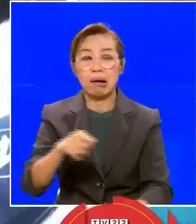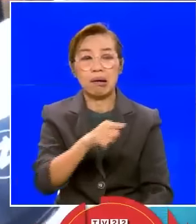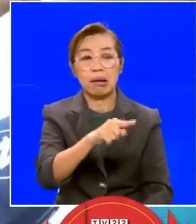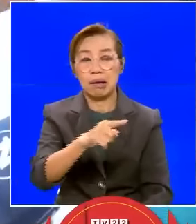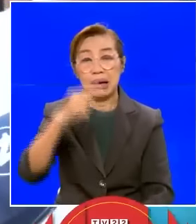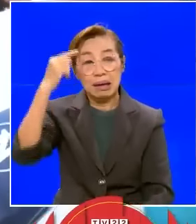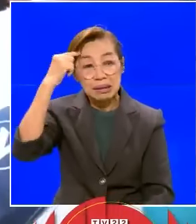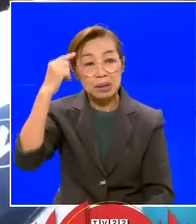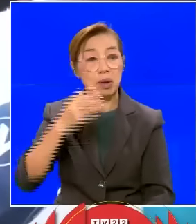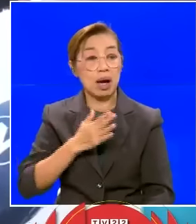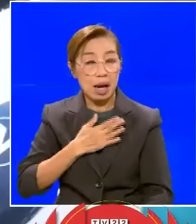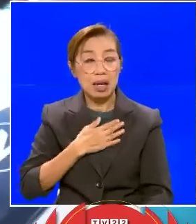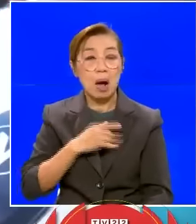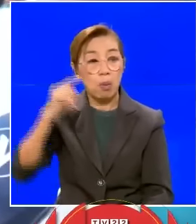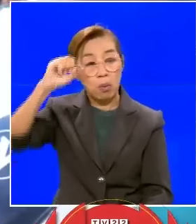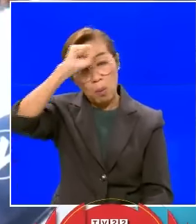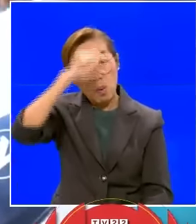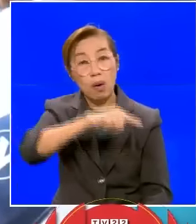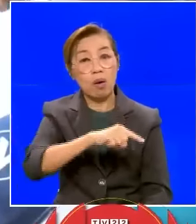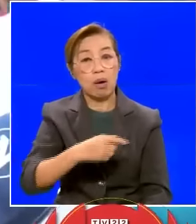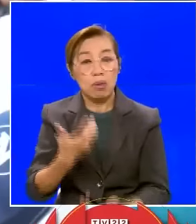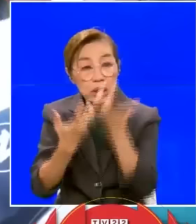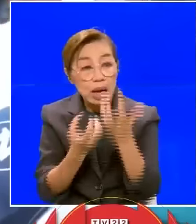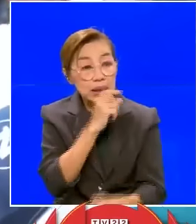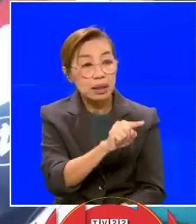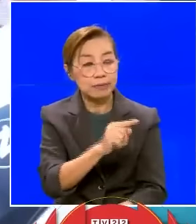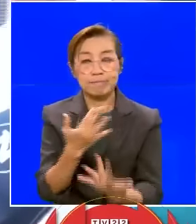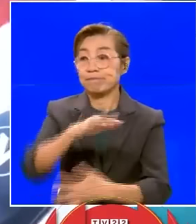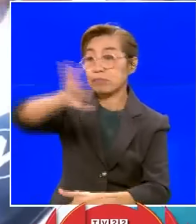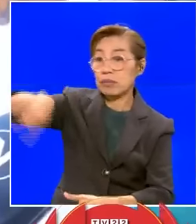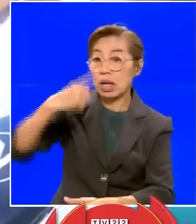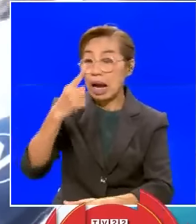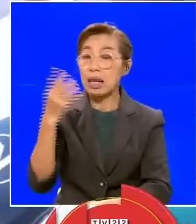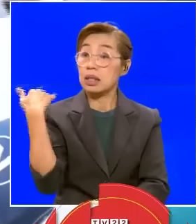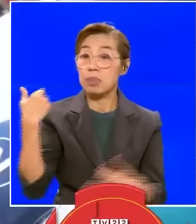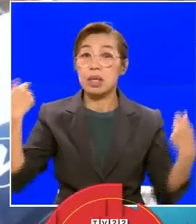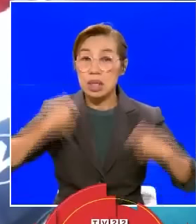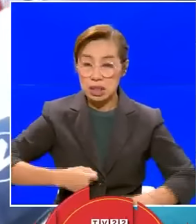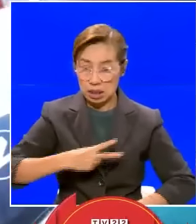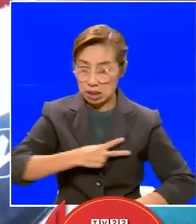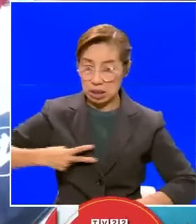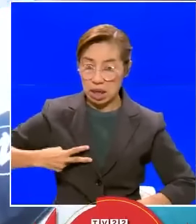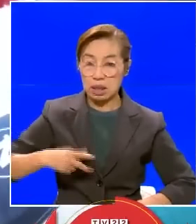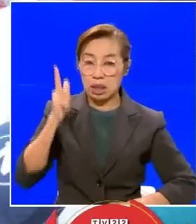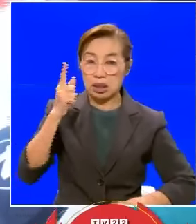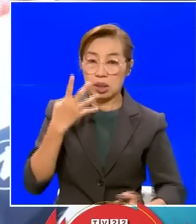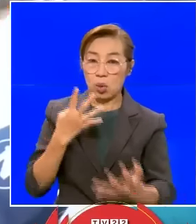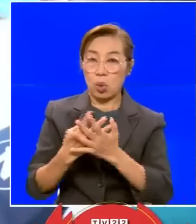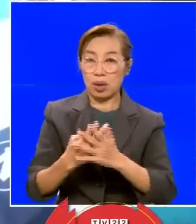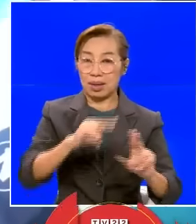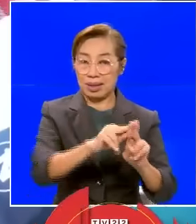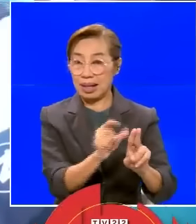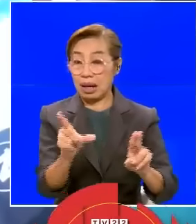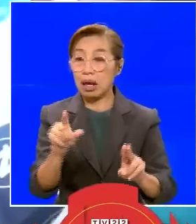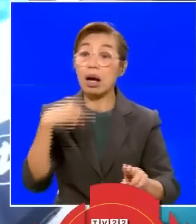สื้อรุ่นทักษิณต้องติดคุกเรามาใส่เสื้อรณรงค์ในเฟซพร้อมกันใครไม่มีก็เอาโลโก้แบนเนอร์นี้ไป